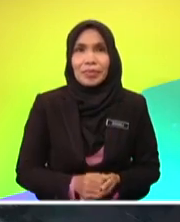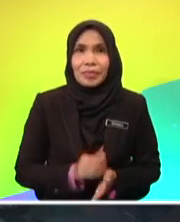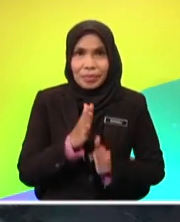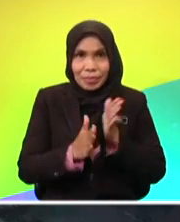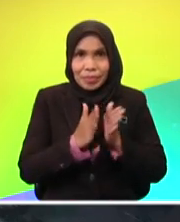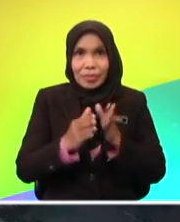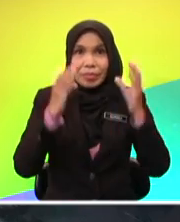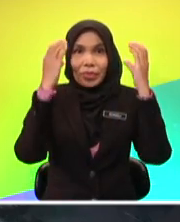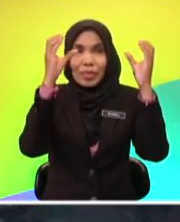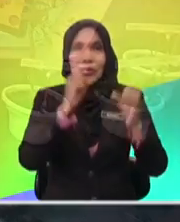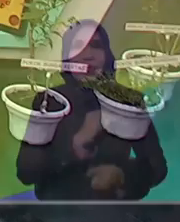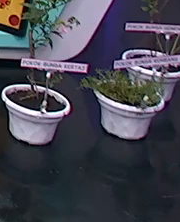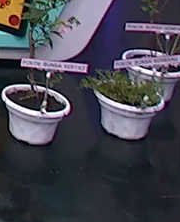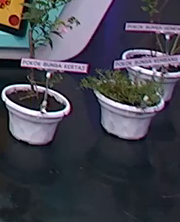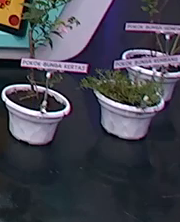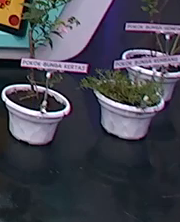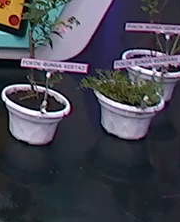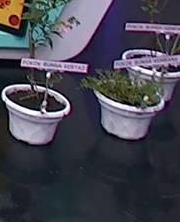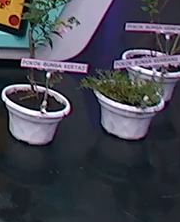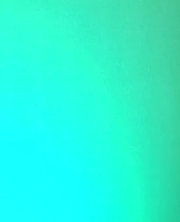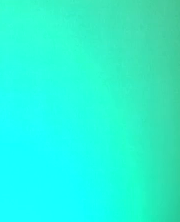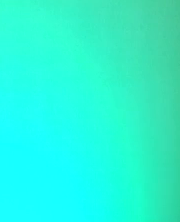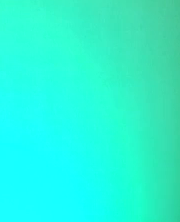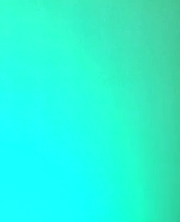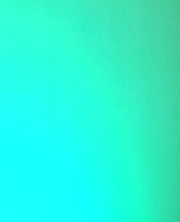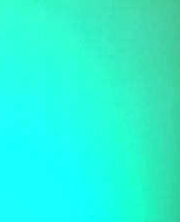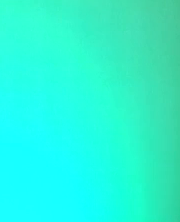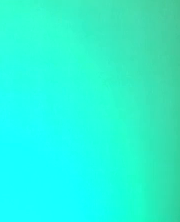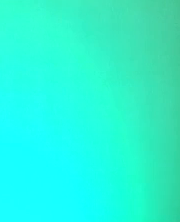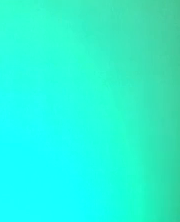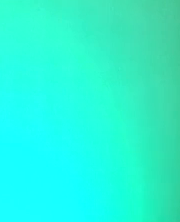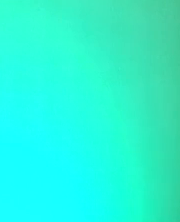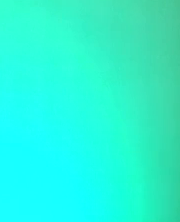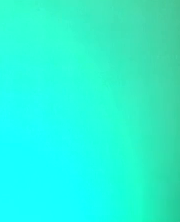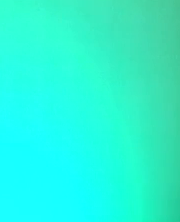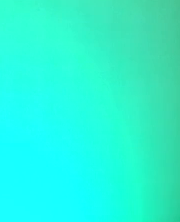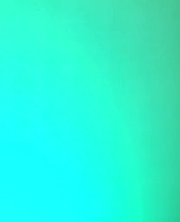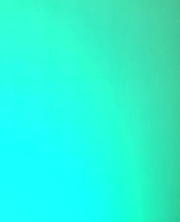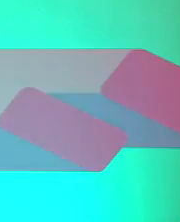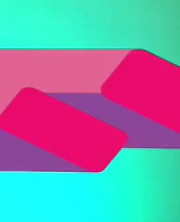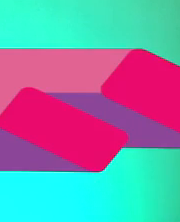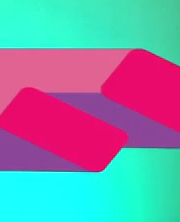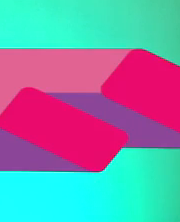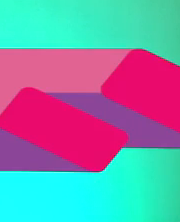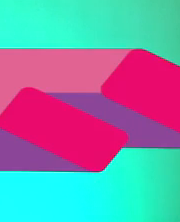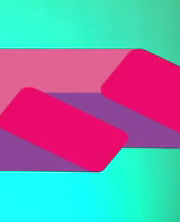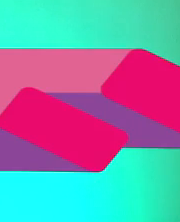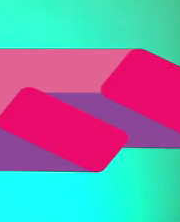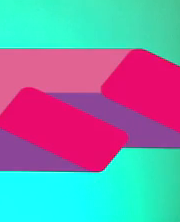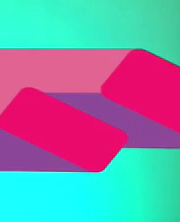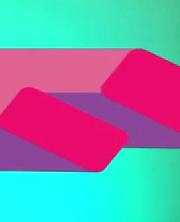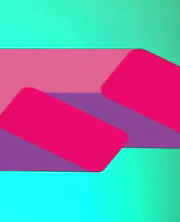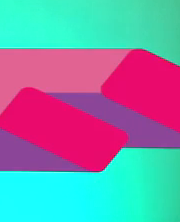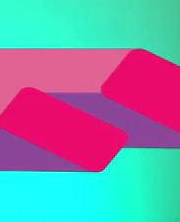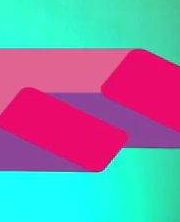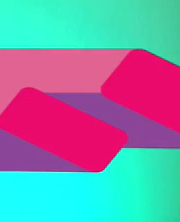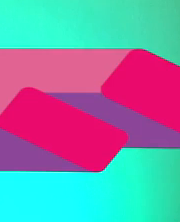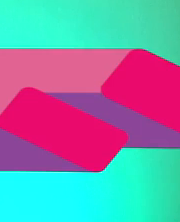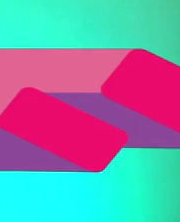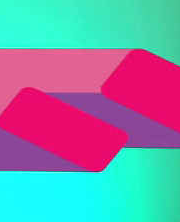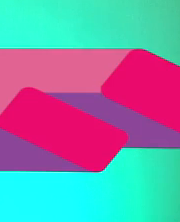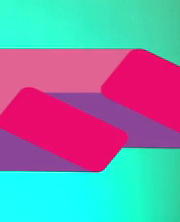Cikgu Suhaili Abdul Ghani dari Sekolah Kebangsaan Pendidikan Khas Kampung Baharu, Kuala Lumpur, yang akan menjadi